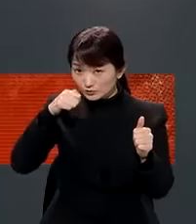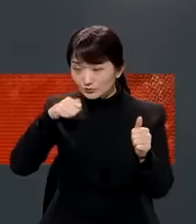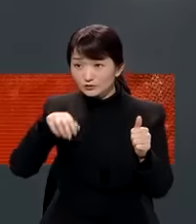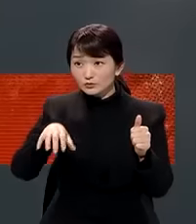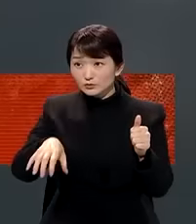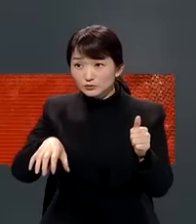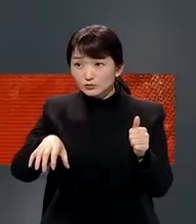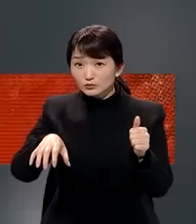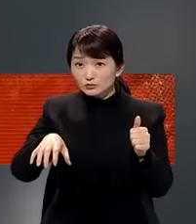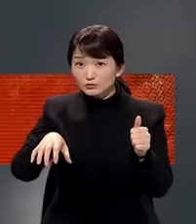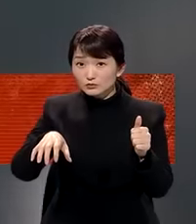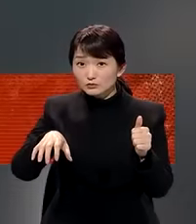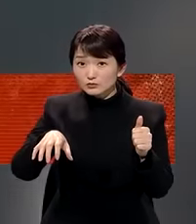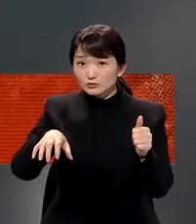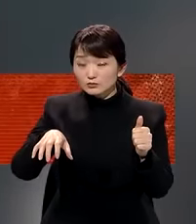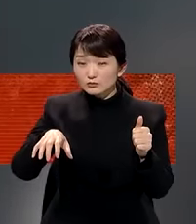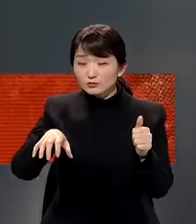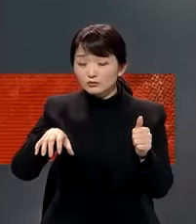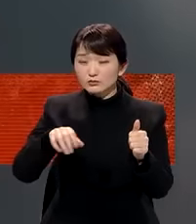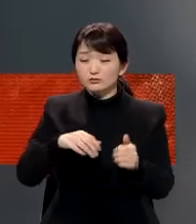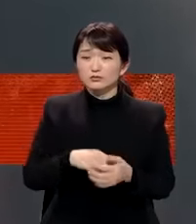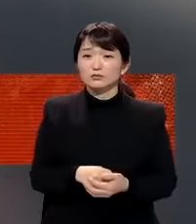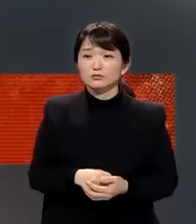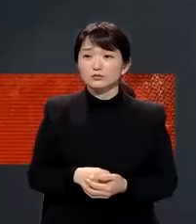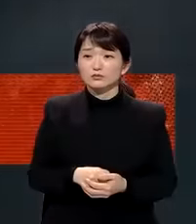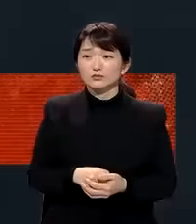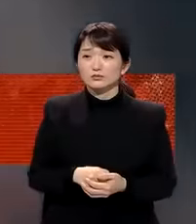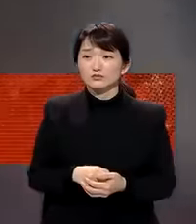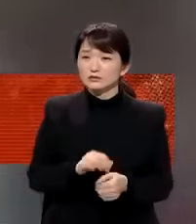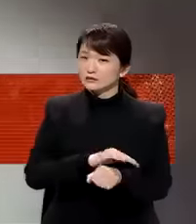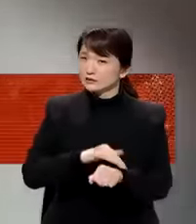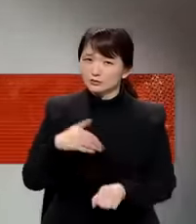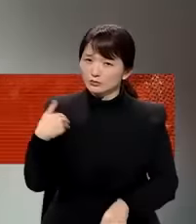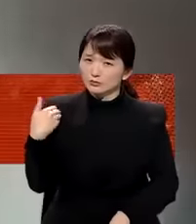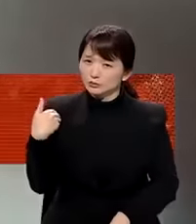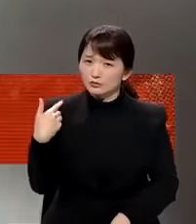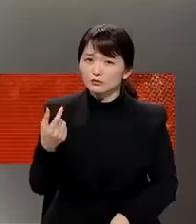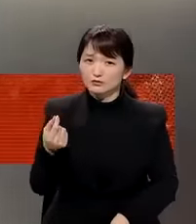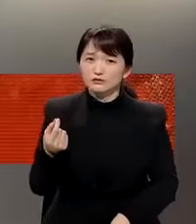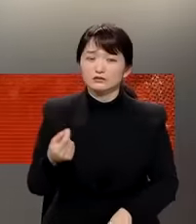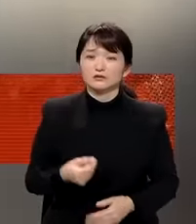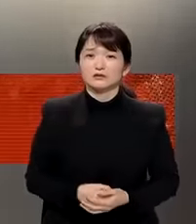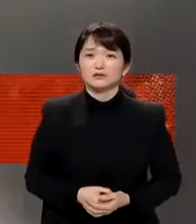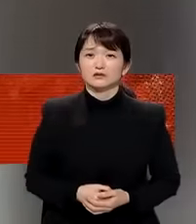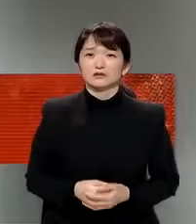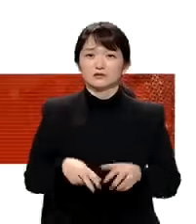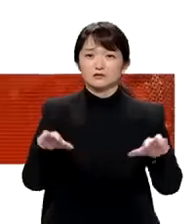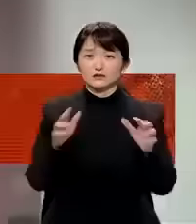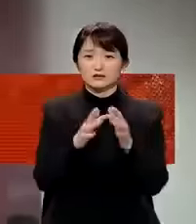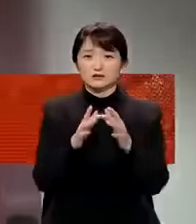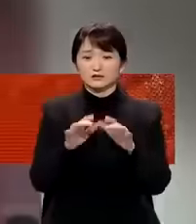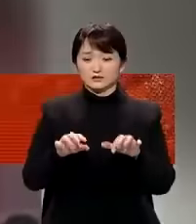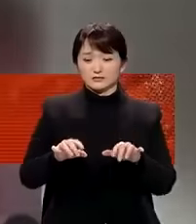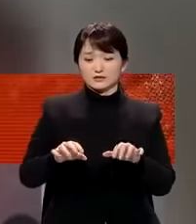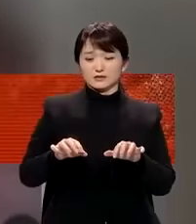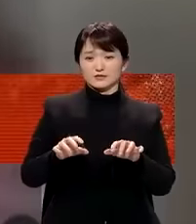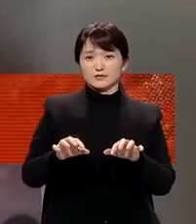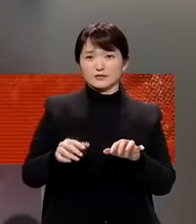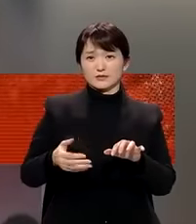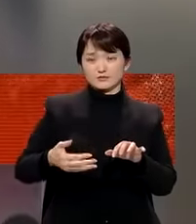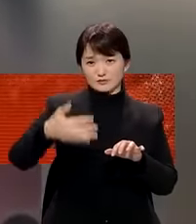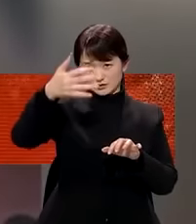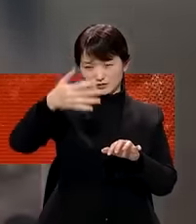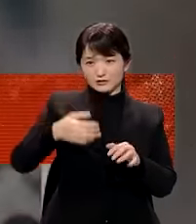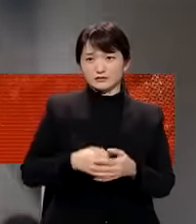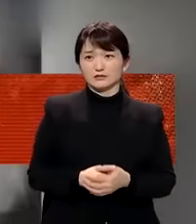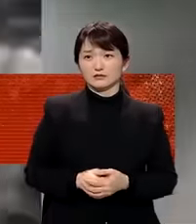것에 대한 그 제도를 뭐 잘 활용을 하지 못하는 거 같습니다 지금 온라인 커뮤니티에 공유된 영상인데요